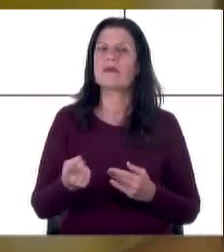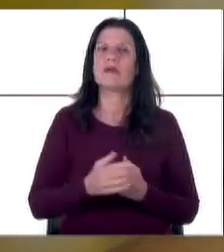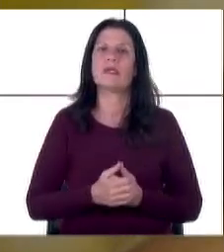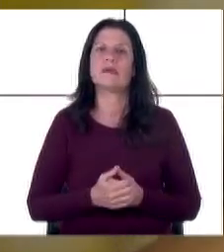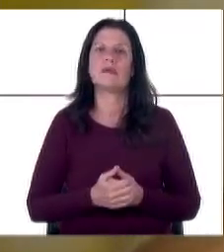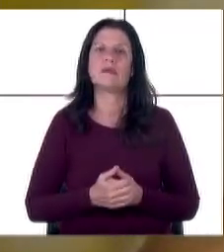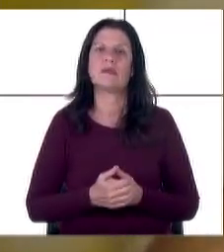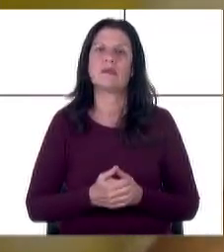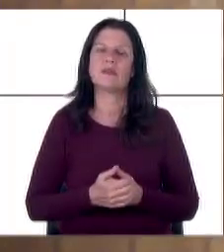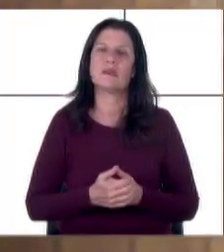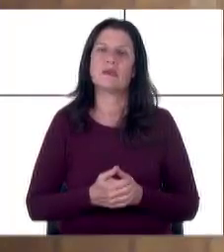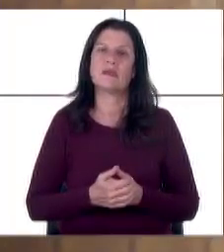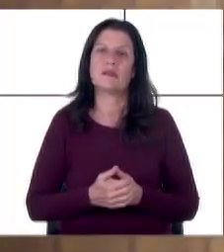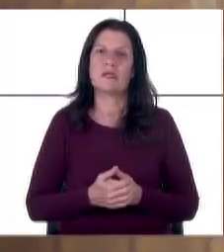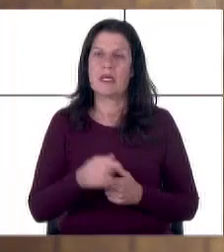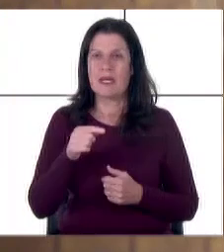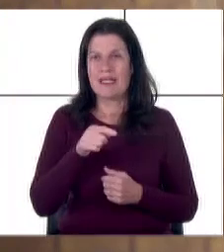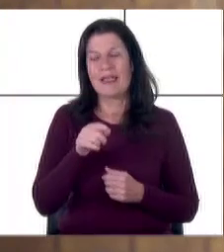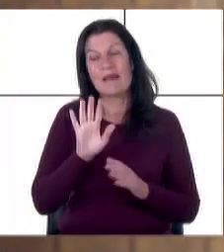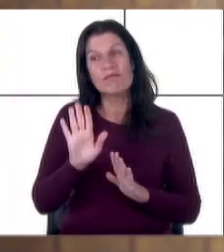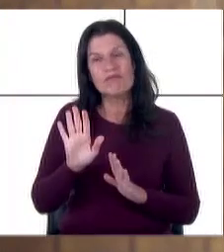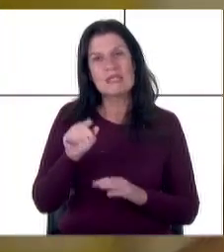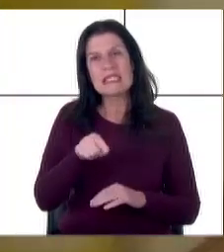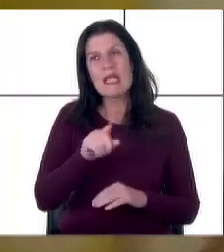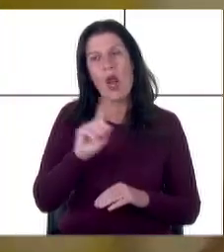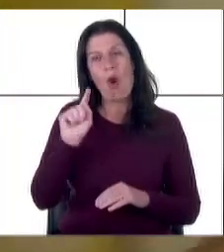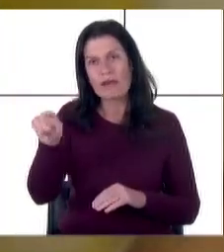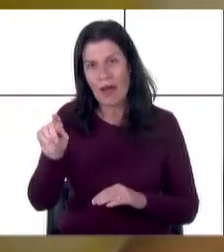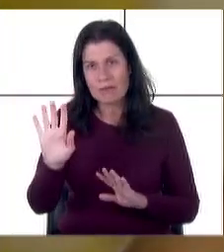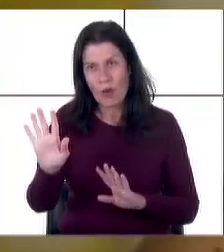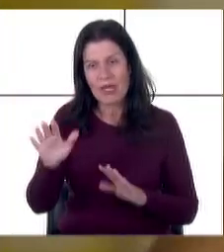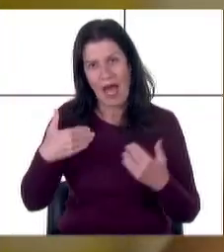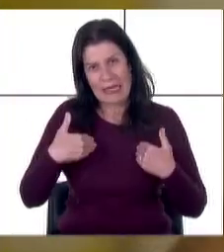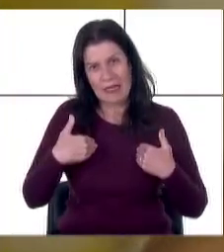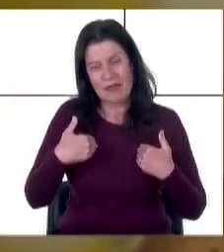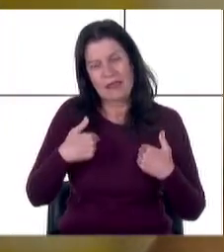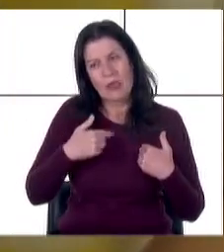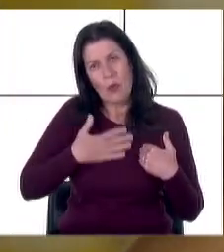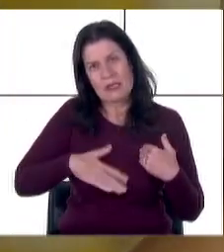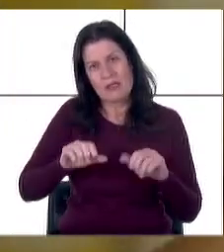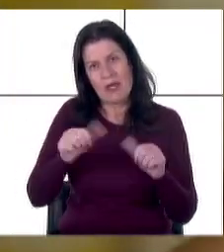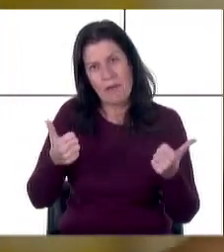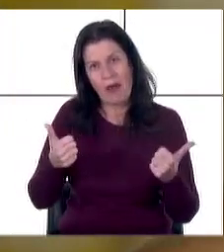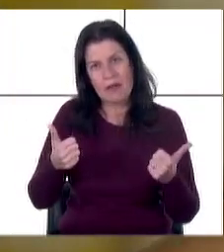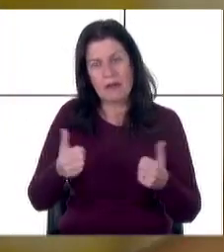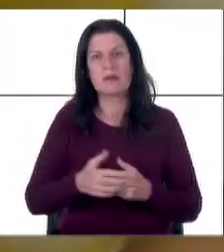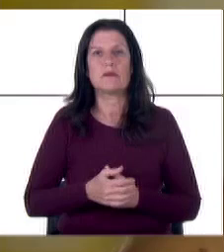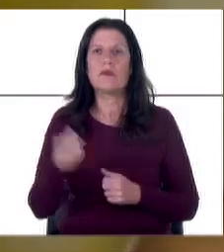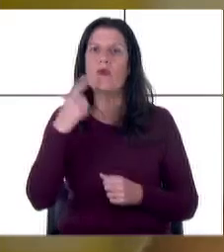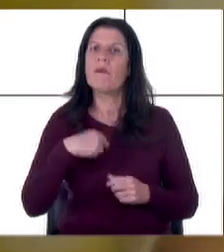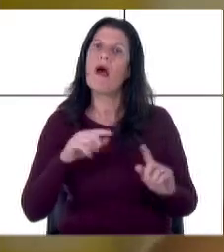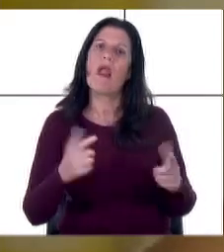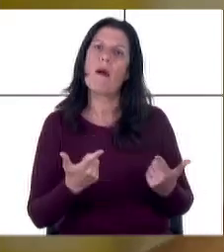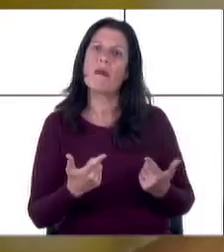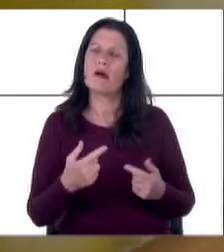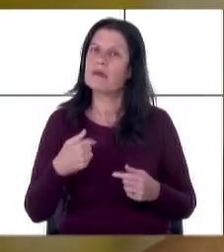תקשיב, זה לא אתה, זה אני. ואני רוצה שניפרד. והוא אמר לי, למה? הסברתי